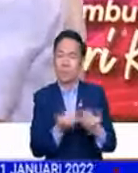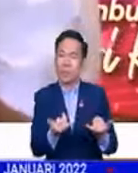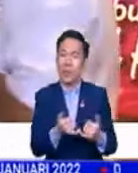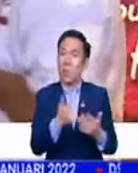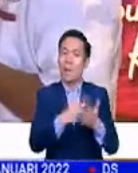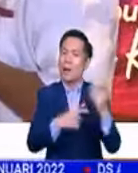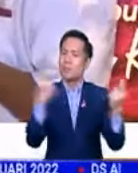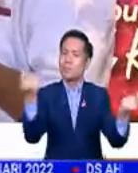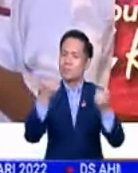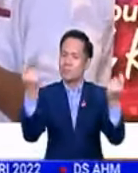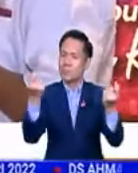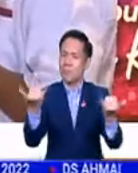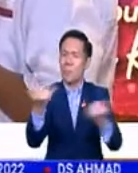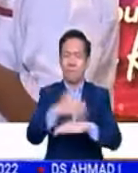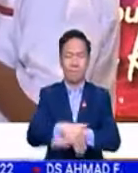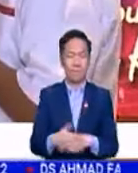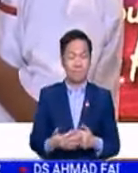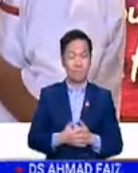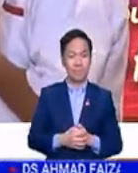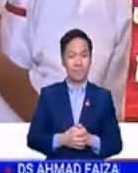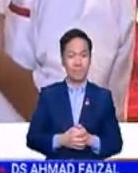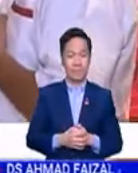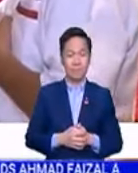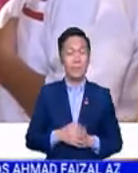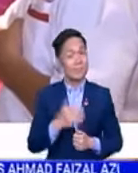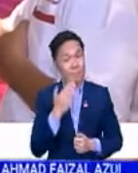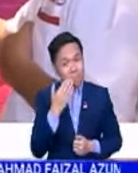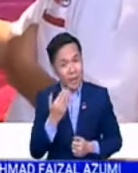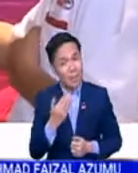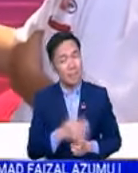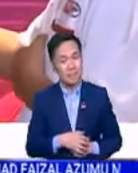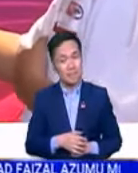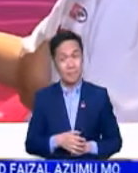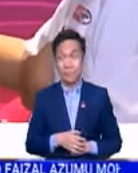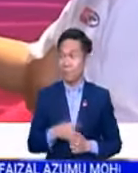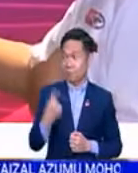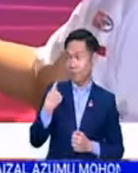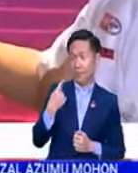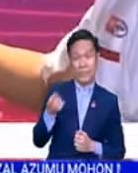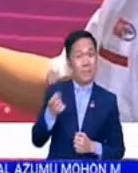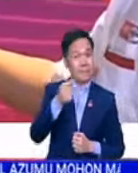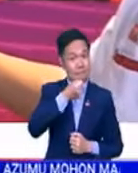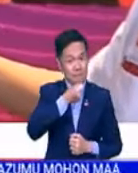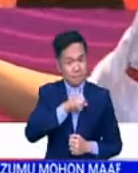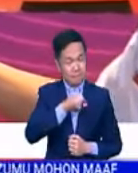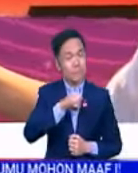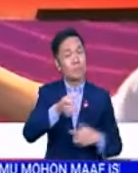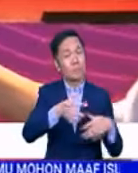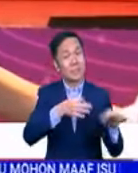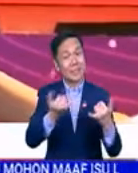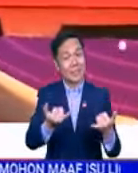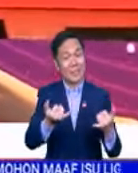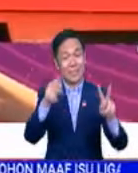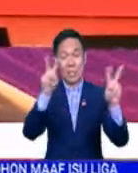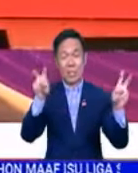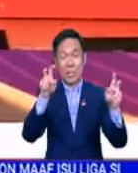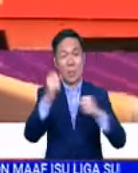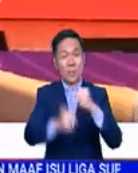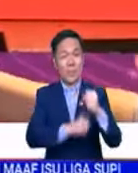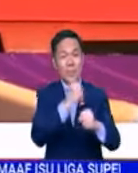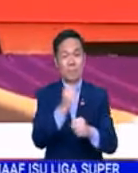pada malam ini. Okey, terima kasih. Untuk makluman seperti mana yang telah dinyatakan, konsep kita tahun ini sekali lagi